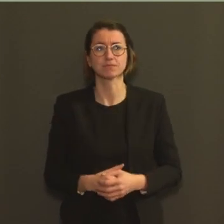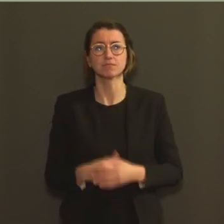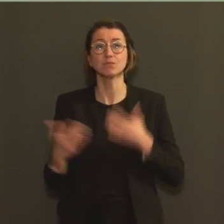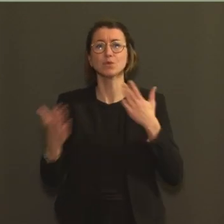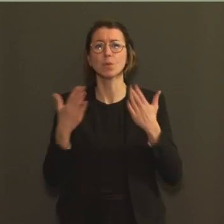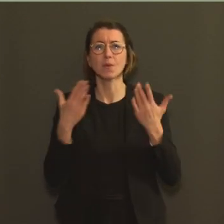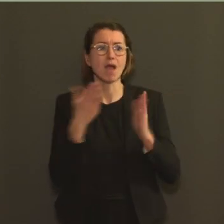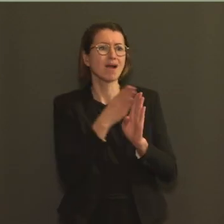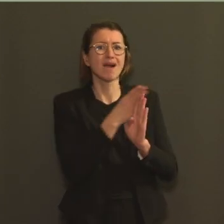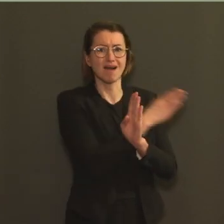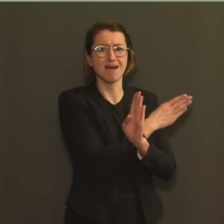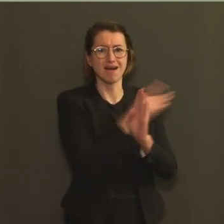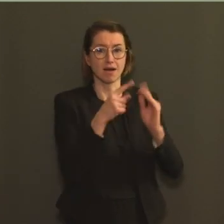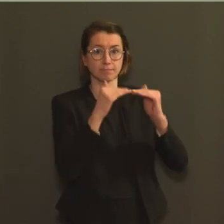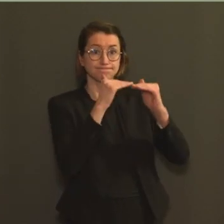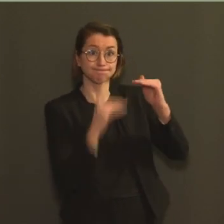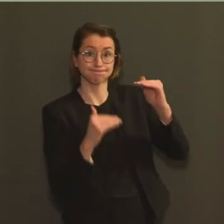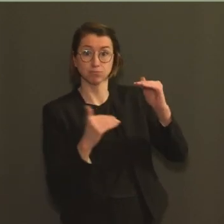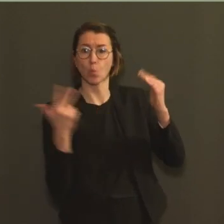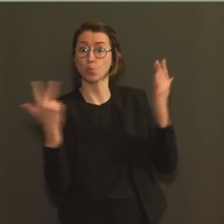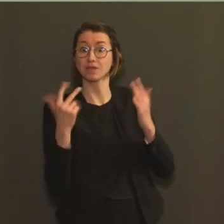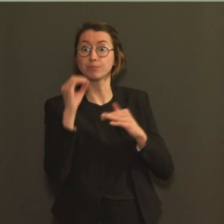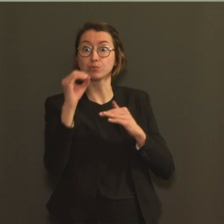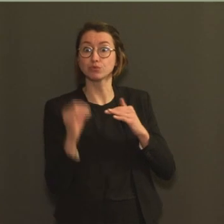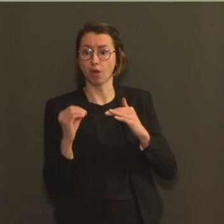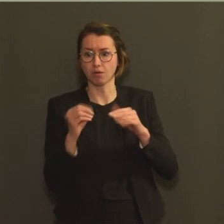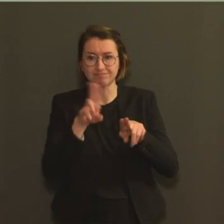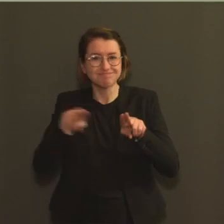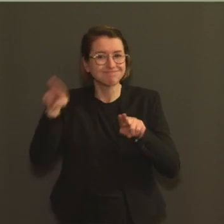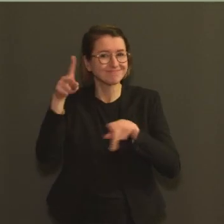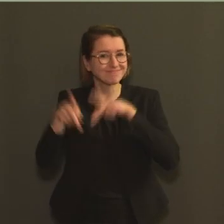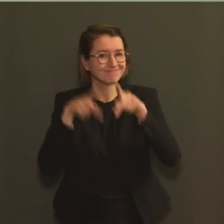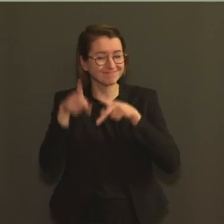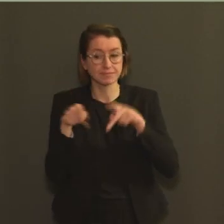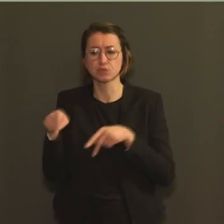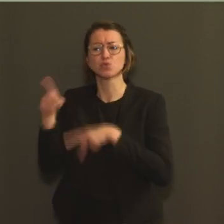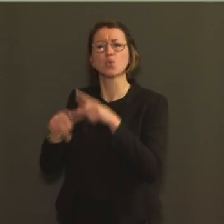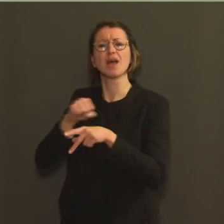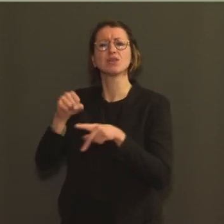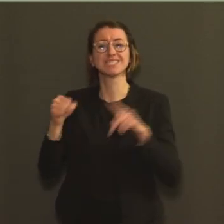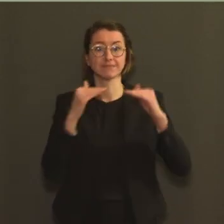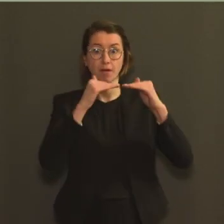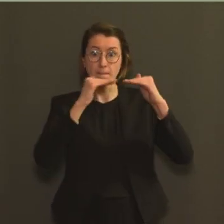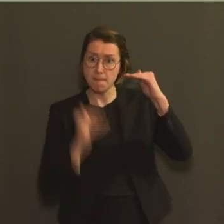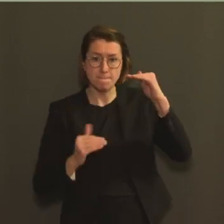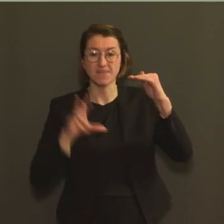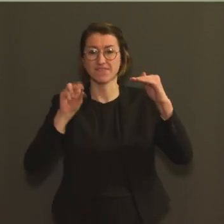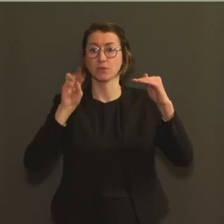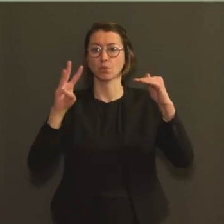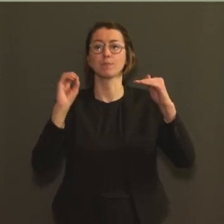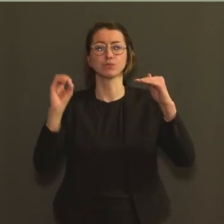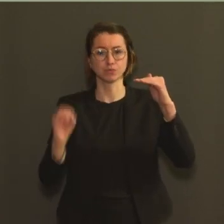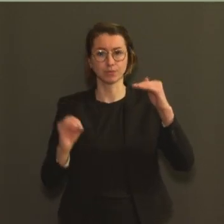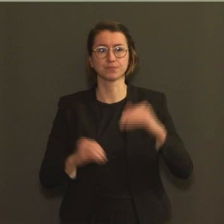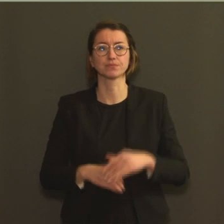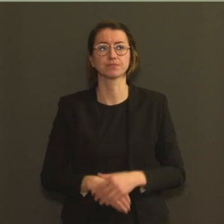soins intensifs. Si nous maintenons ce rythme, et comme on vous l'a déjà dit il y a quelques jours, nous pourrions atteindre le